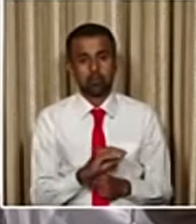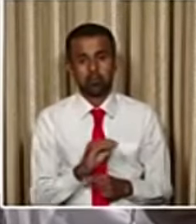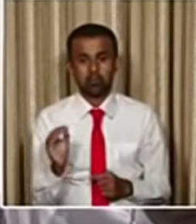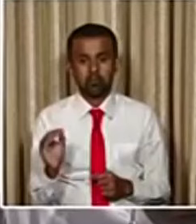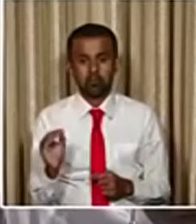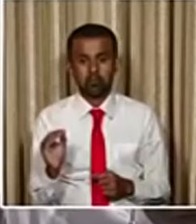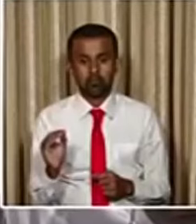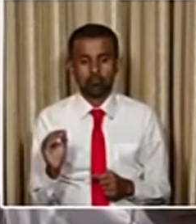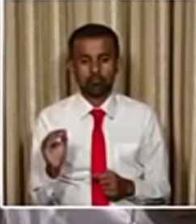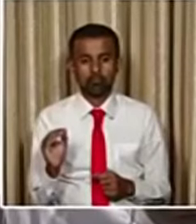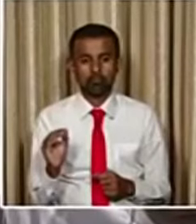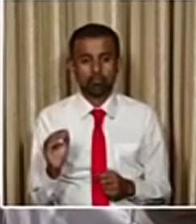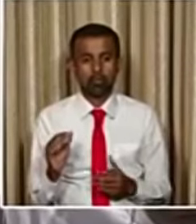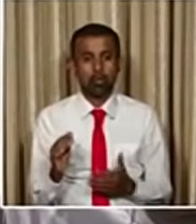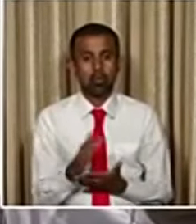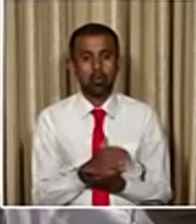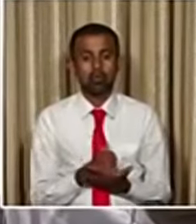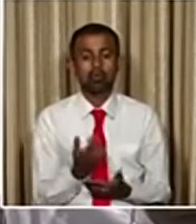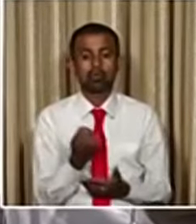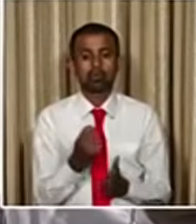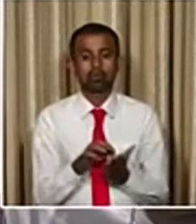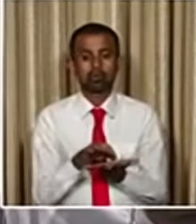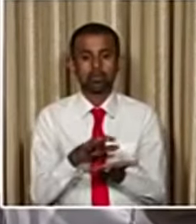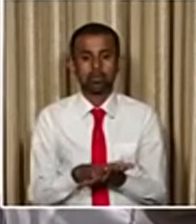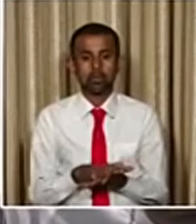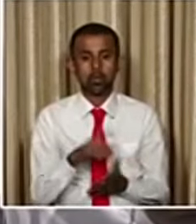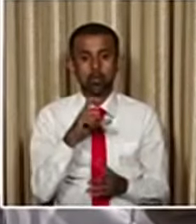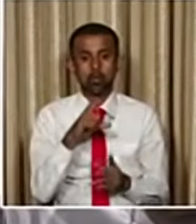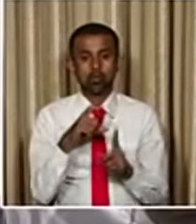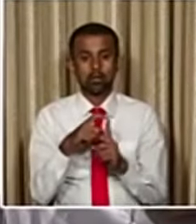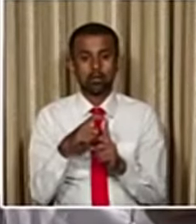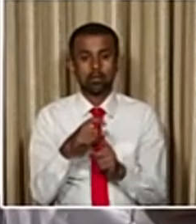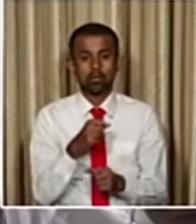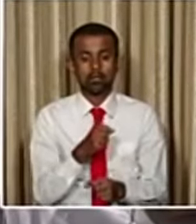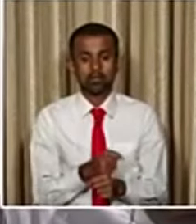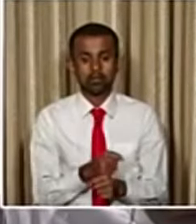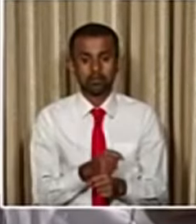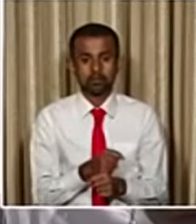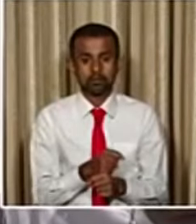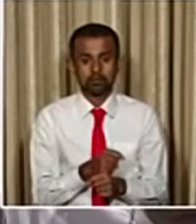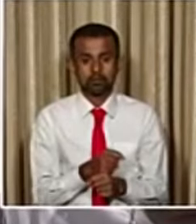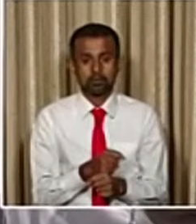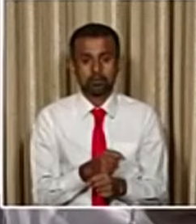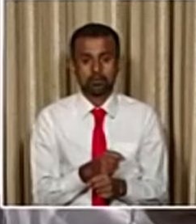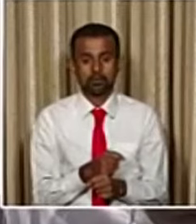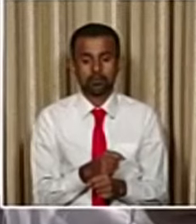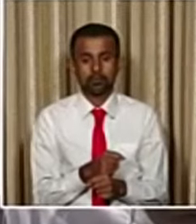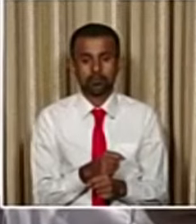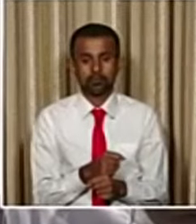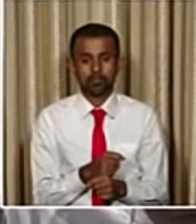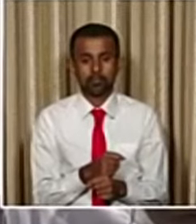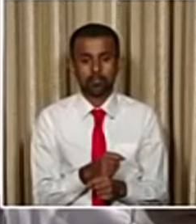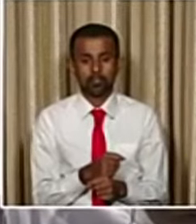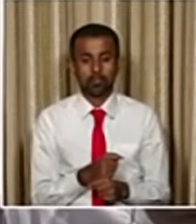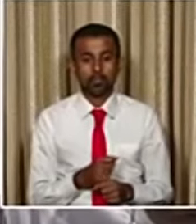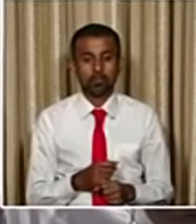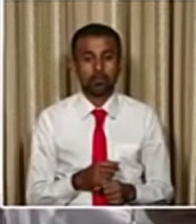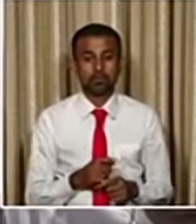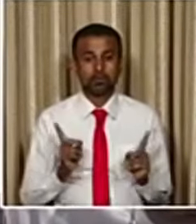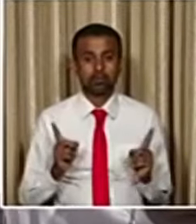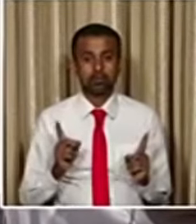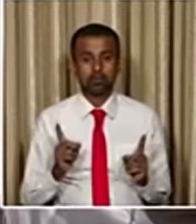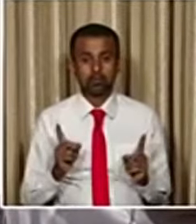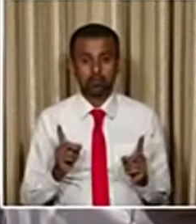කොටවිල ක්‍රීඩාංගණය දැන් සියලු මිල තීන්දුව කරන්නේ කොළඹ DG එහෙම නැත්නම් ක්‍රීඩා සංවර්ධන දෙපාර්තමේන්තුව. දැන් ඉන්ඩෝර් ග්‍රවුන්ඩ්